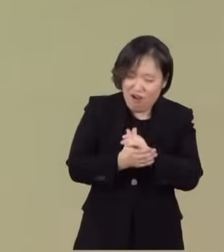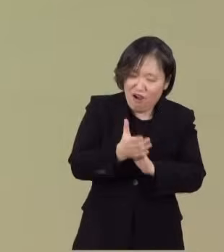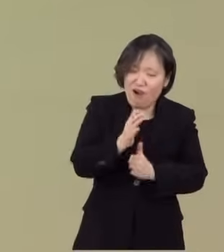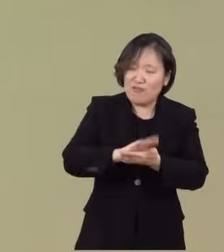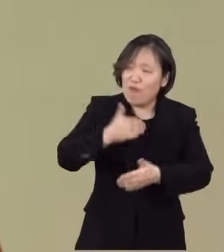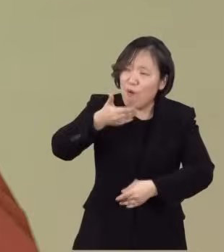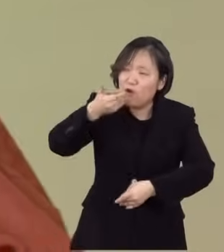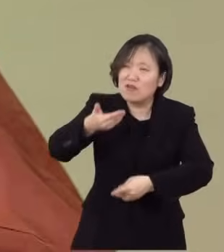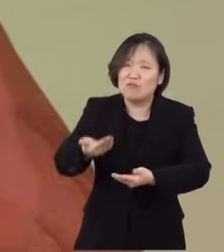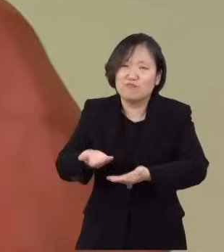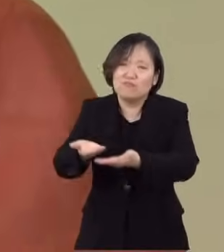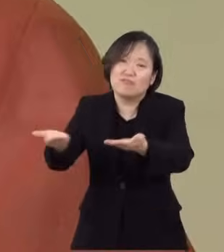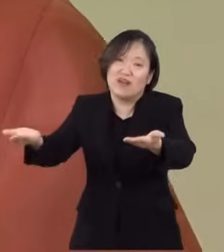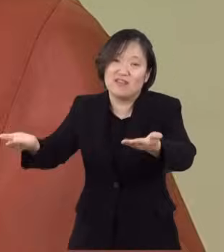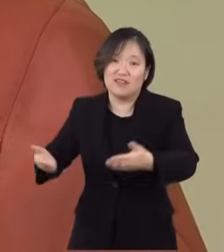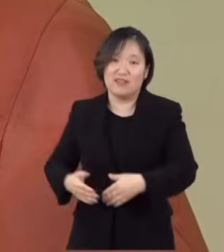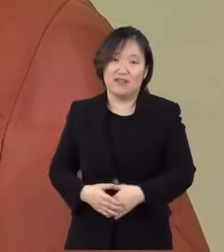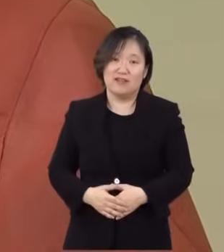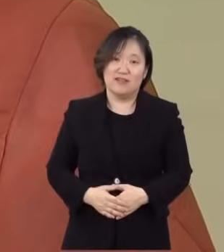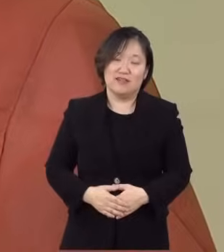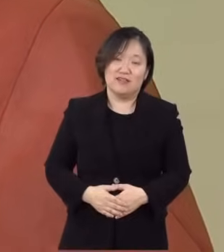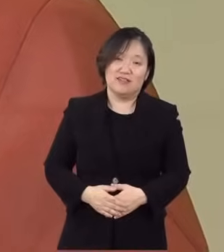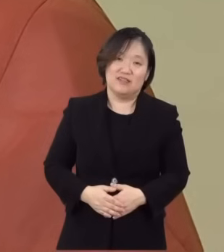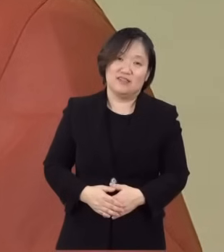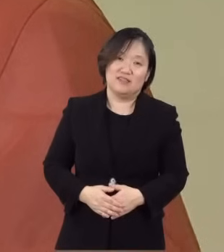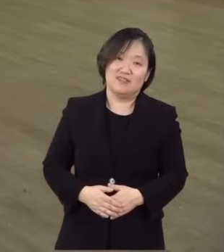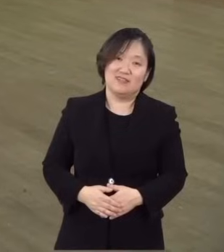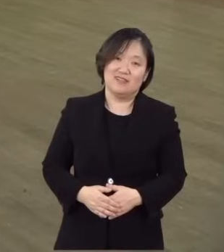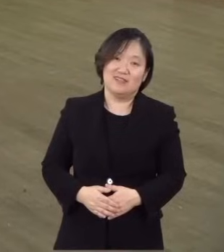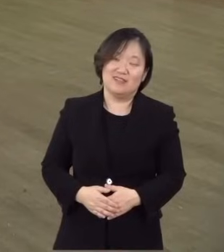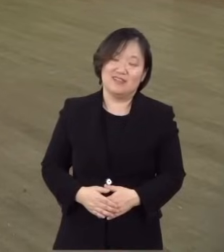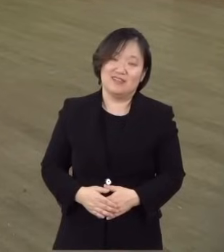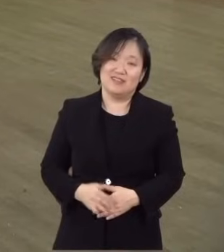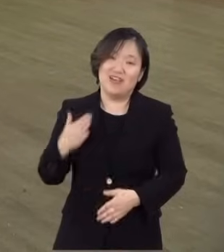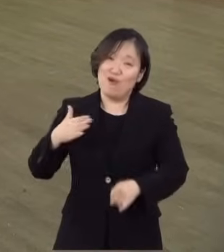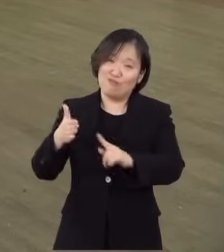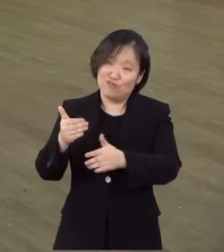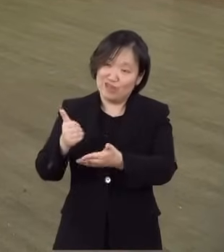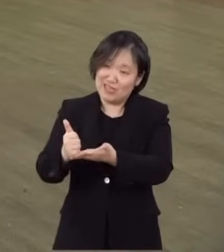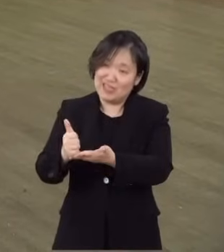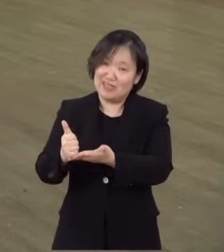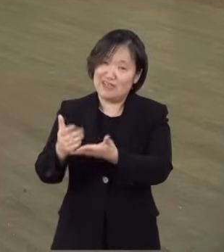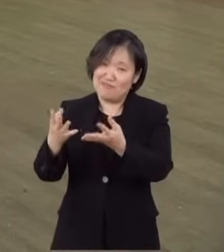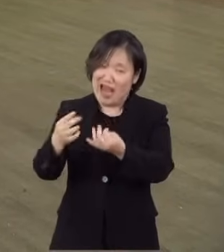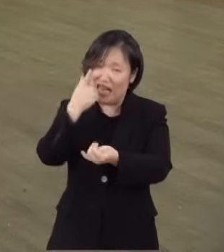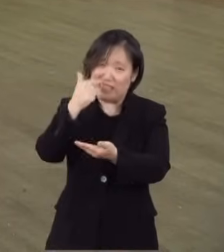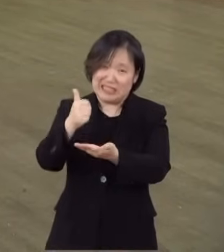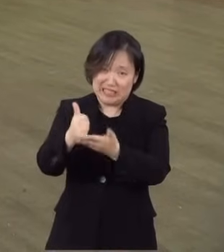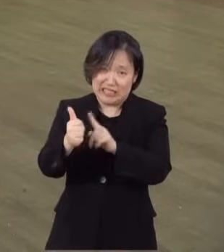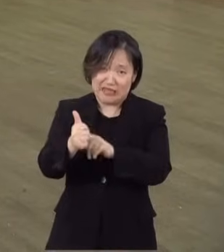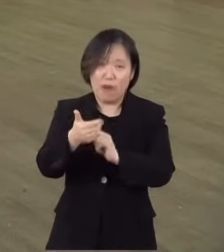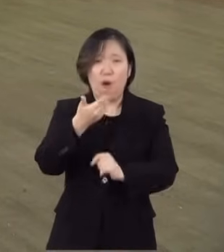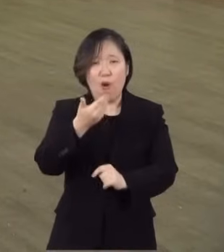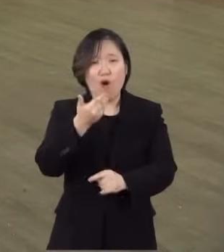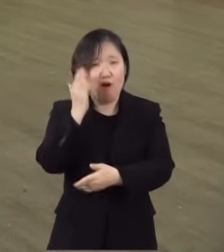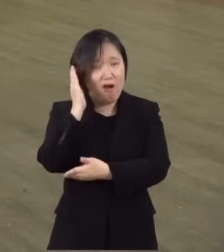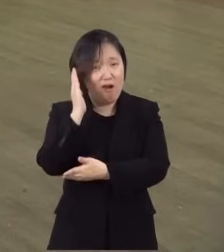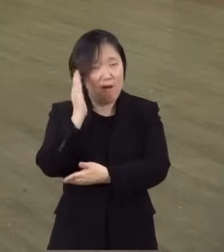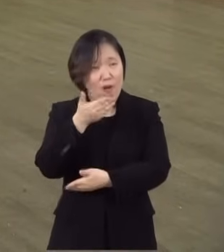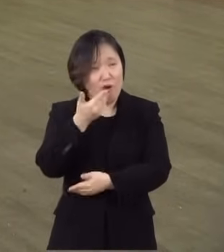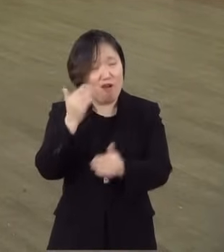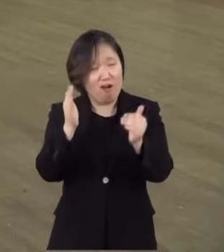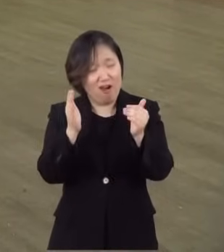정성 공양을 올리게 됩니다 부처님과 스님들이 공양을 다 드시고